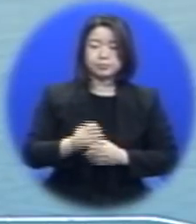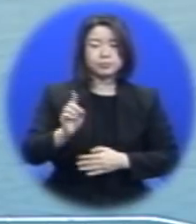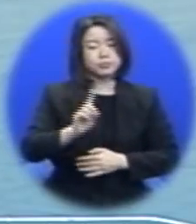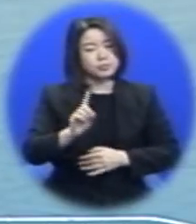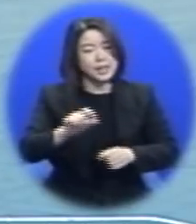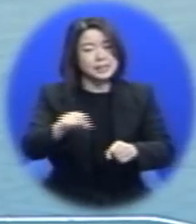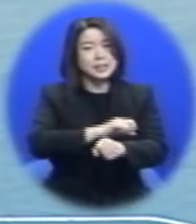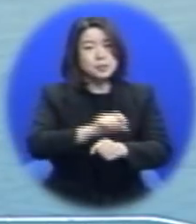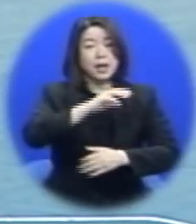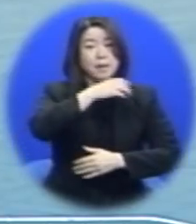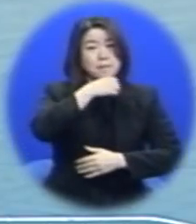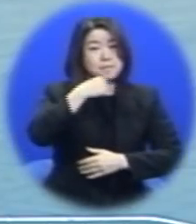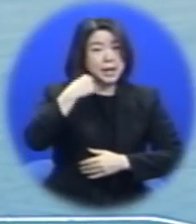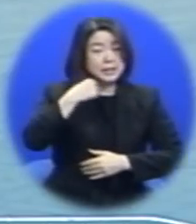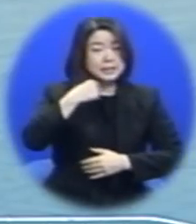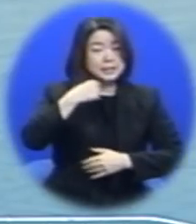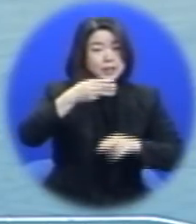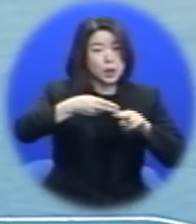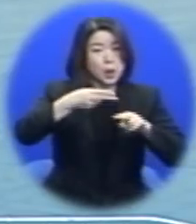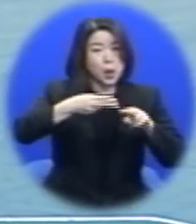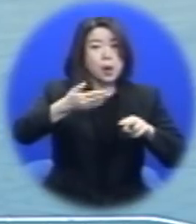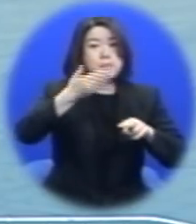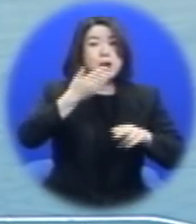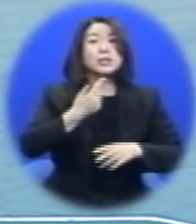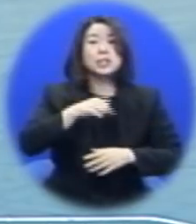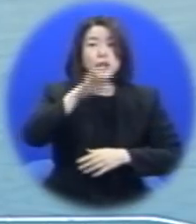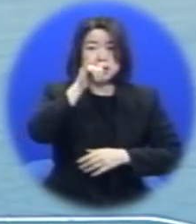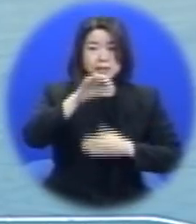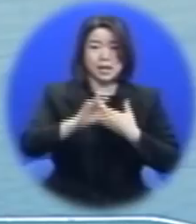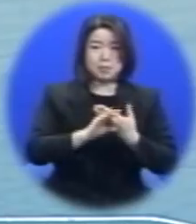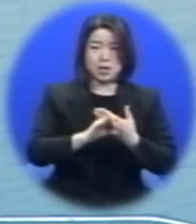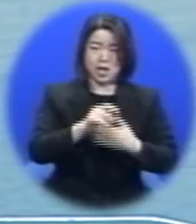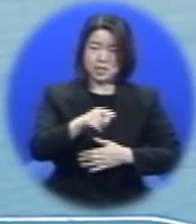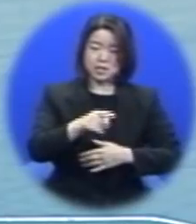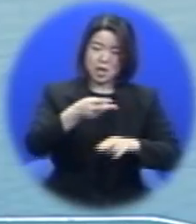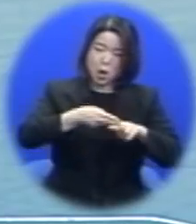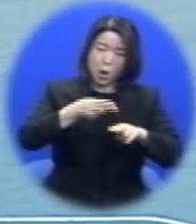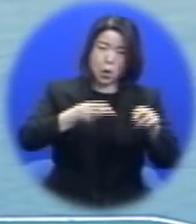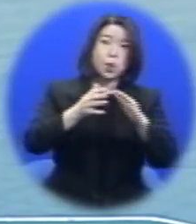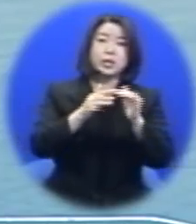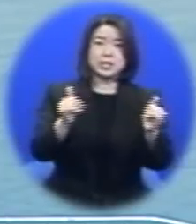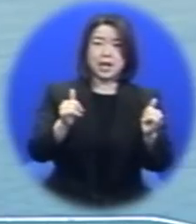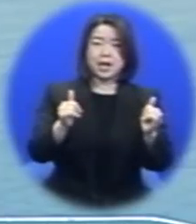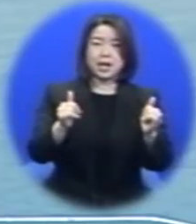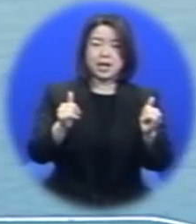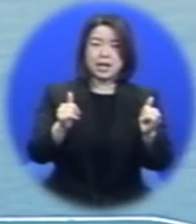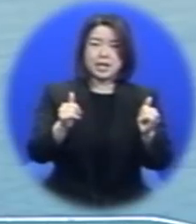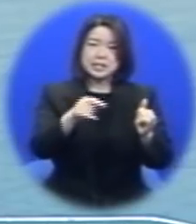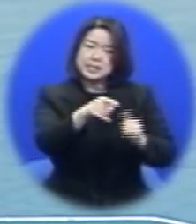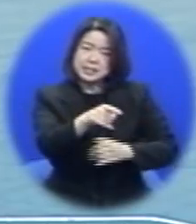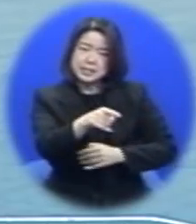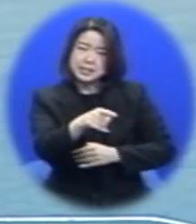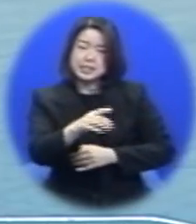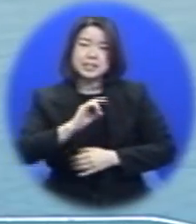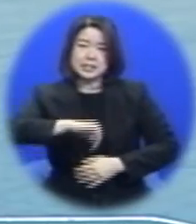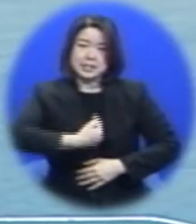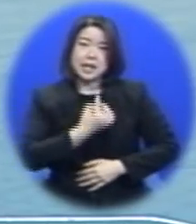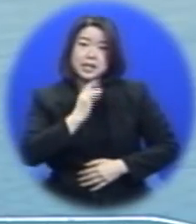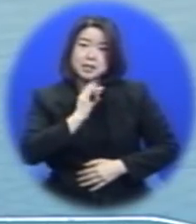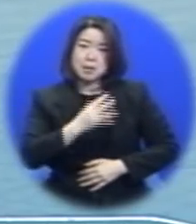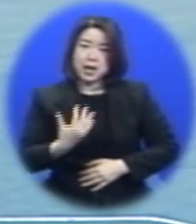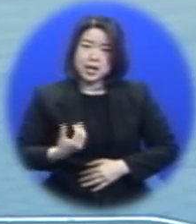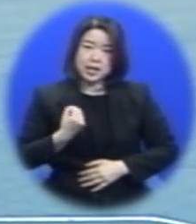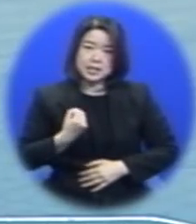음식을 맛보았다면 거기에는 그 요리사가 그 요리사만이 가지고 있는